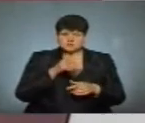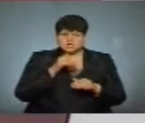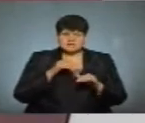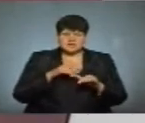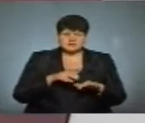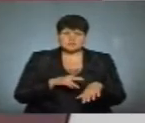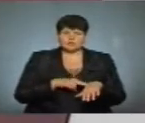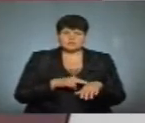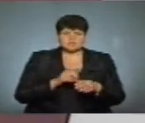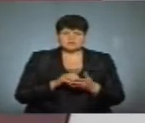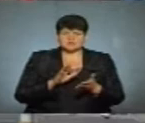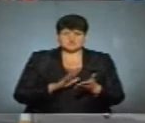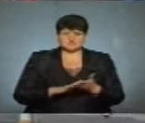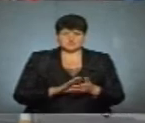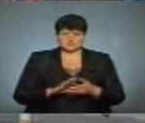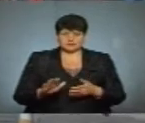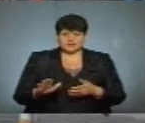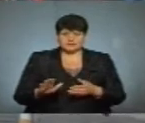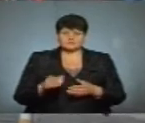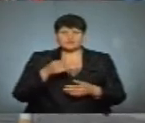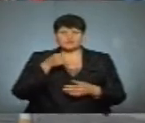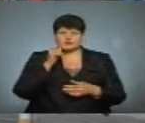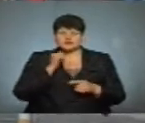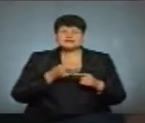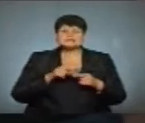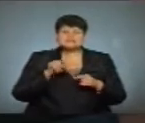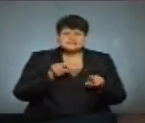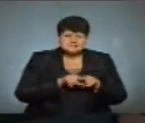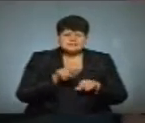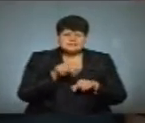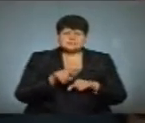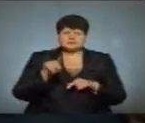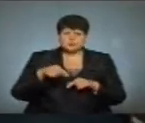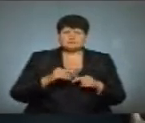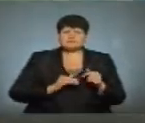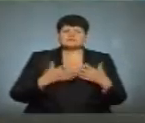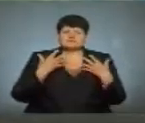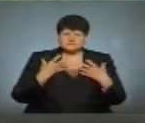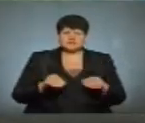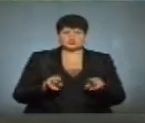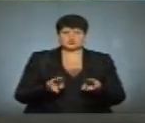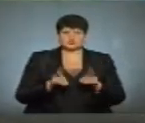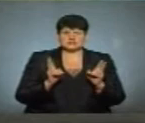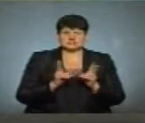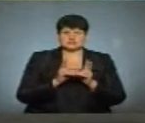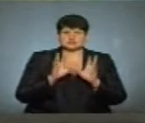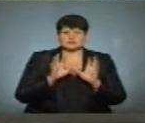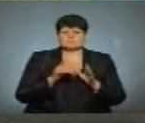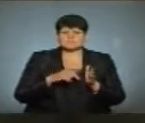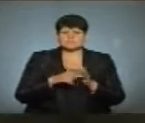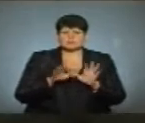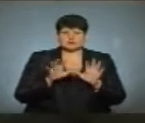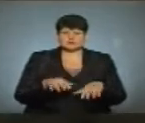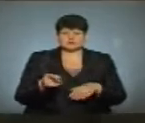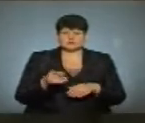акції поліцейські не зафіксували. Нагадаю, вчора з цими ж вимогами підприємці вже зустрічалися з міським головою Тернополя Сергієм